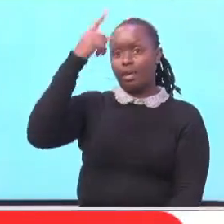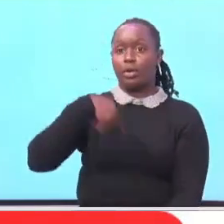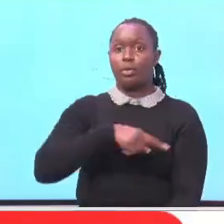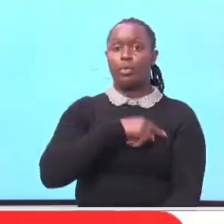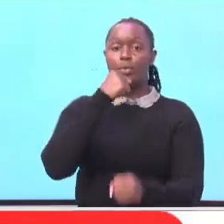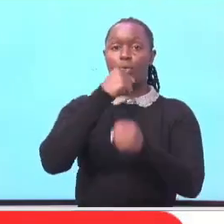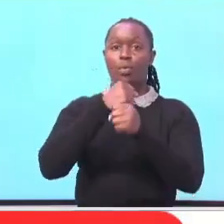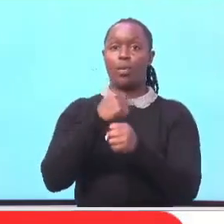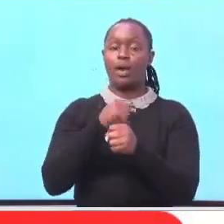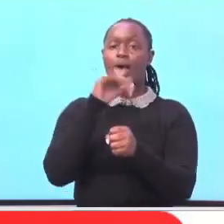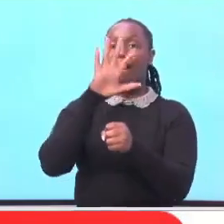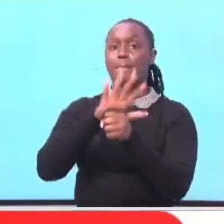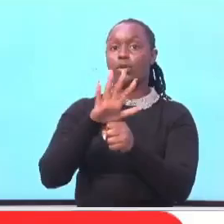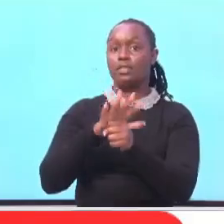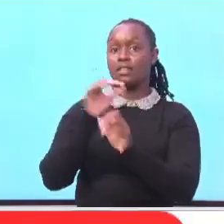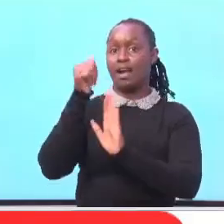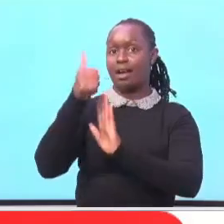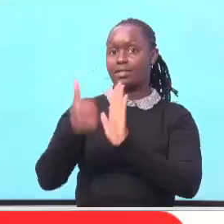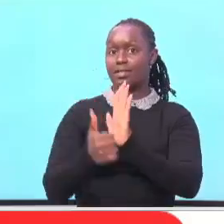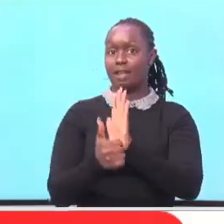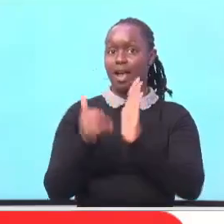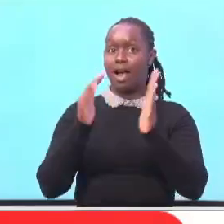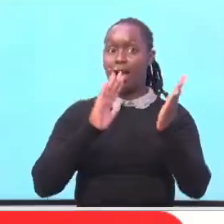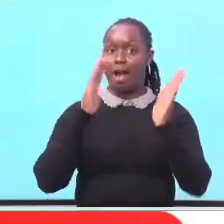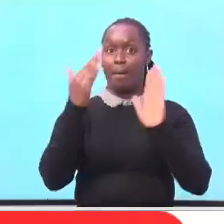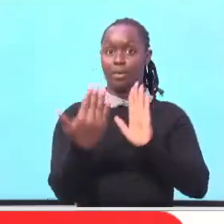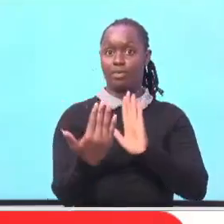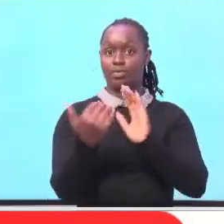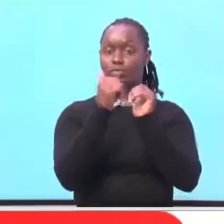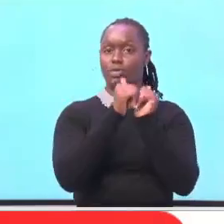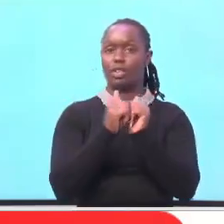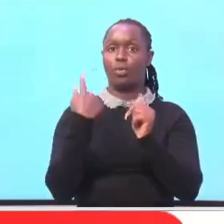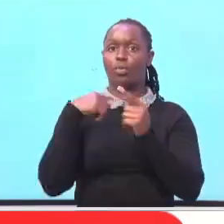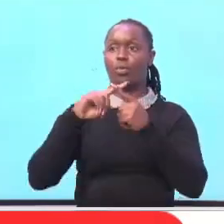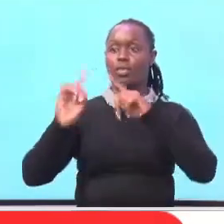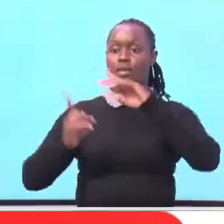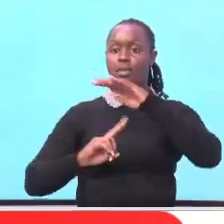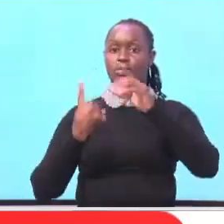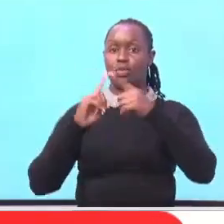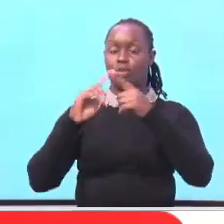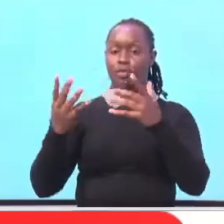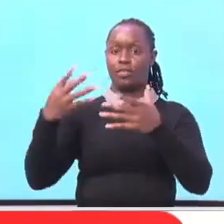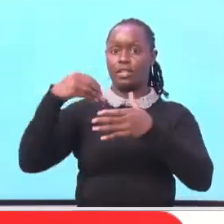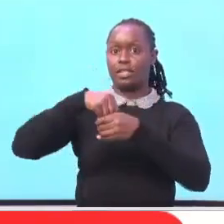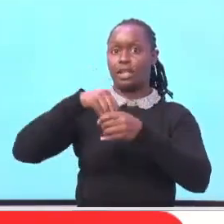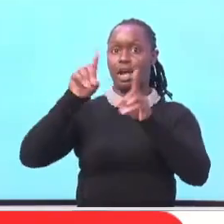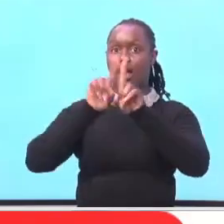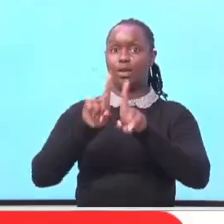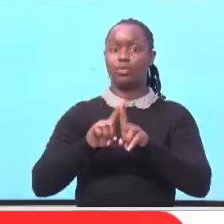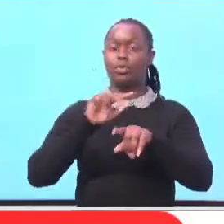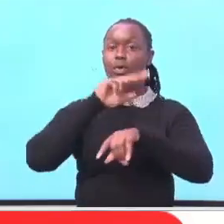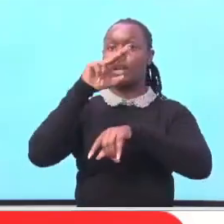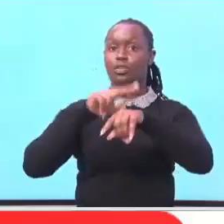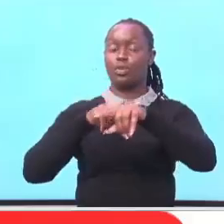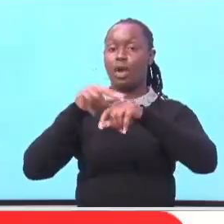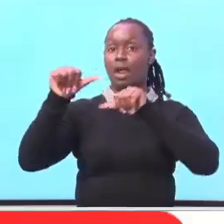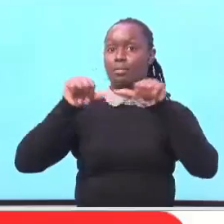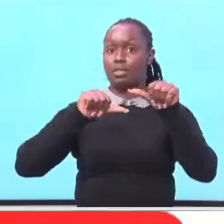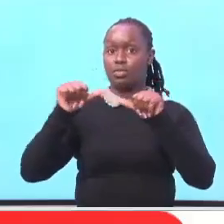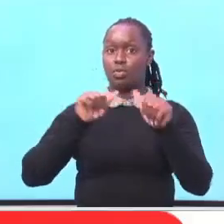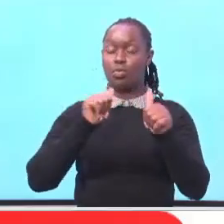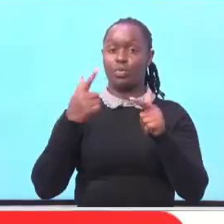ya kuzaa huweza na meaningawale kwa Mwaka wa mwaka wa